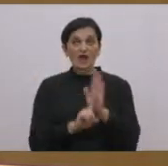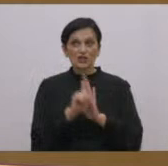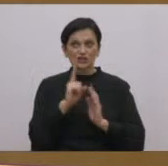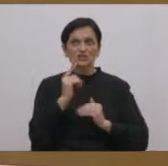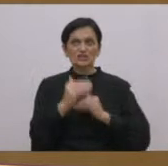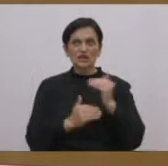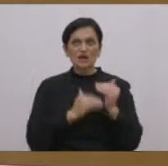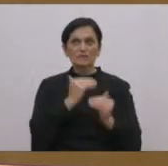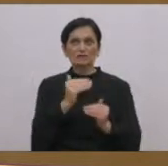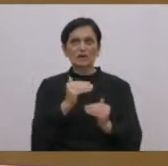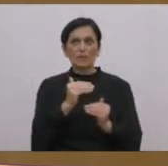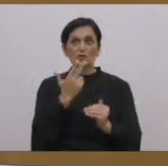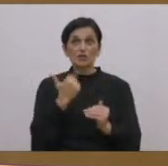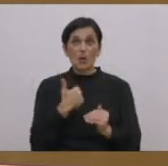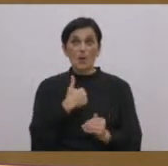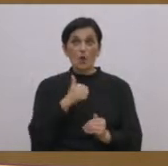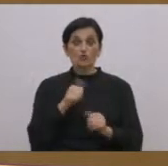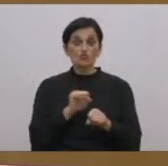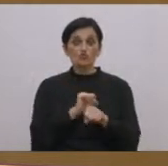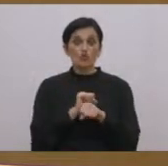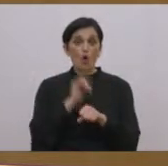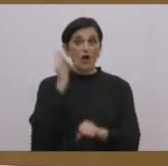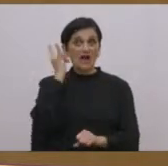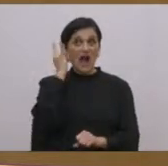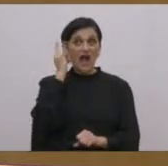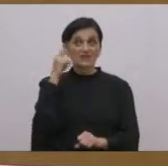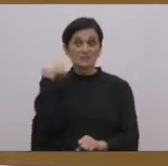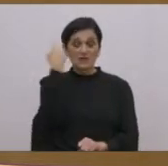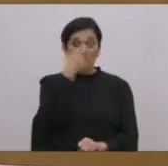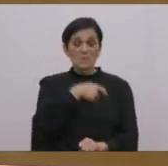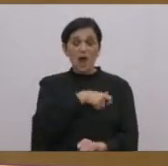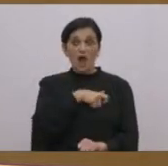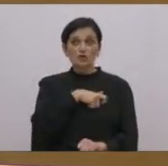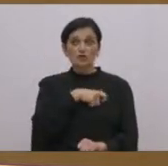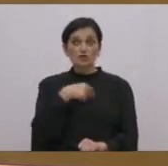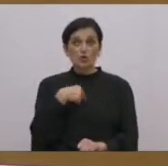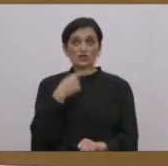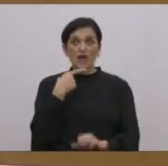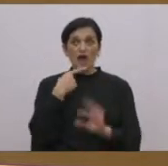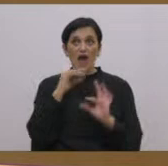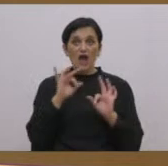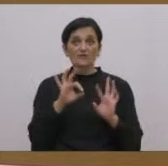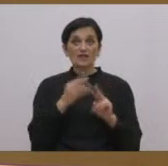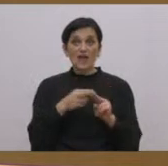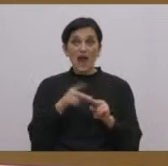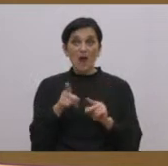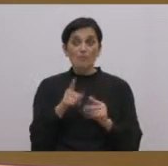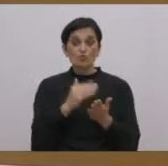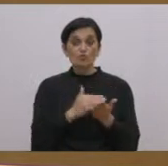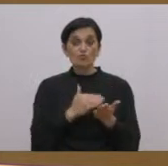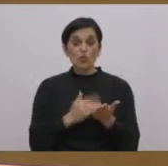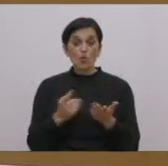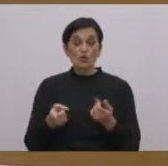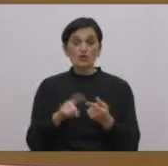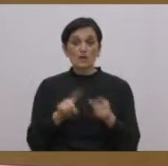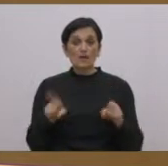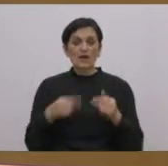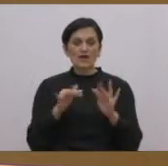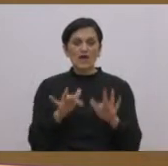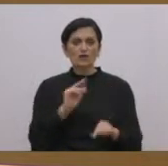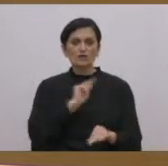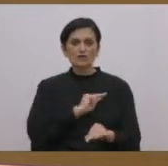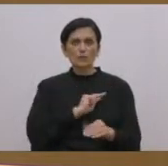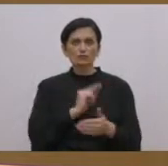წარმატებით და მე როგორც გორის და კასპის მაჟორიტარი აღნიშნავ რომ აი ამ პროგრამის ფარგლებში განხორციელებული